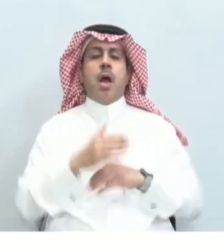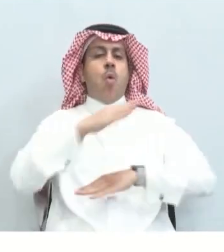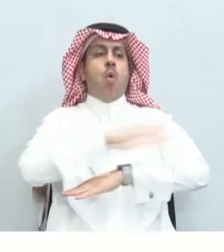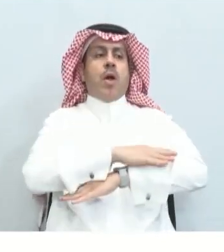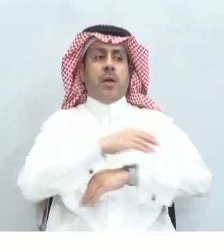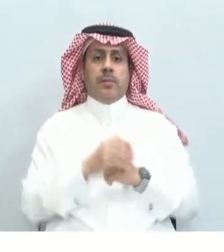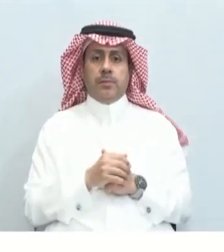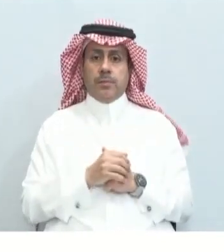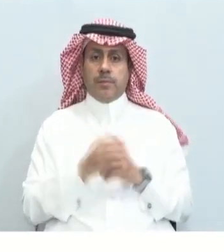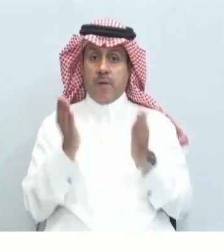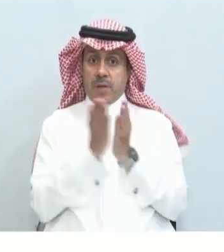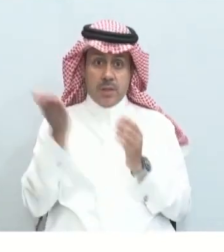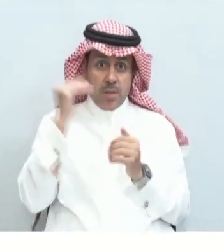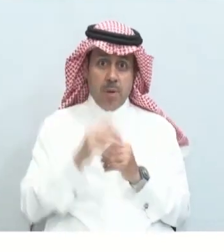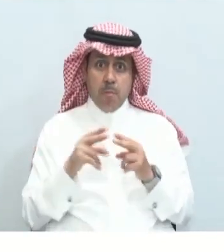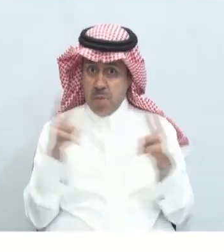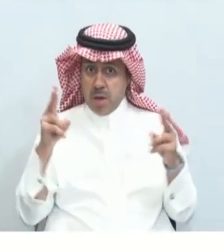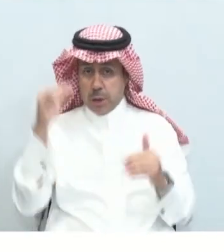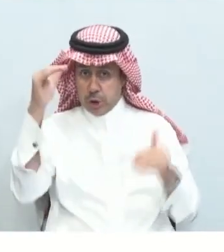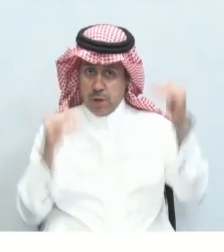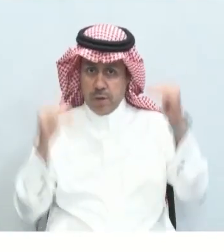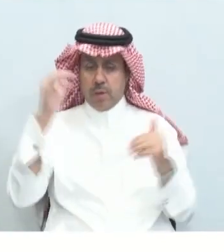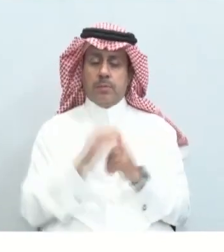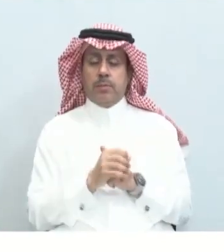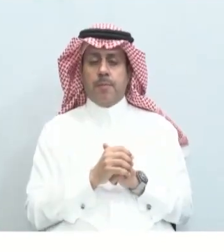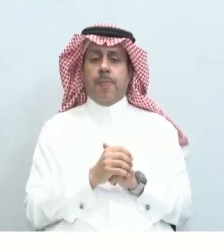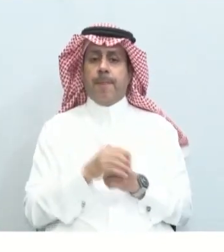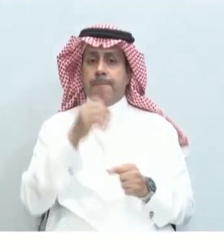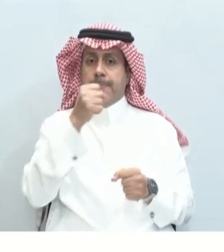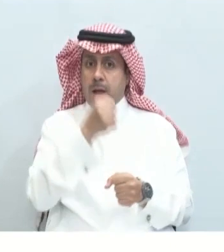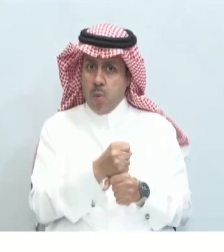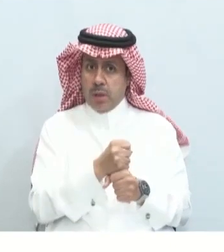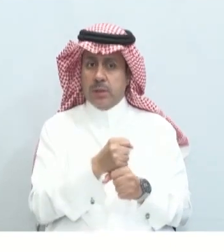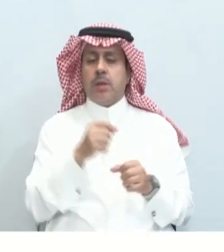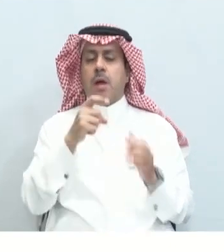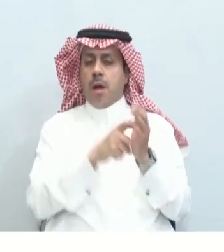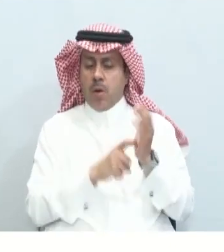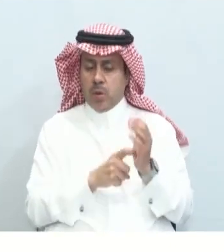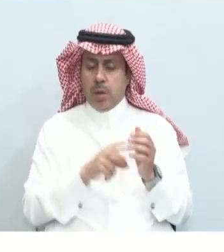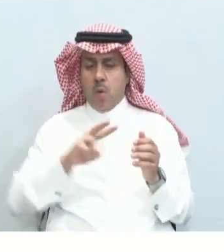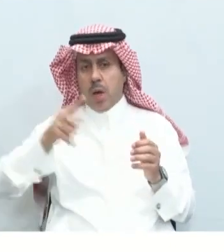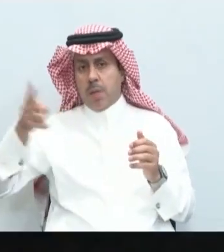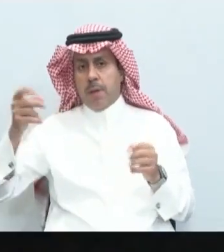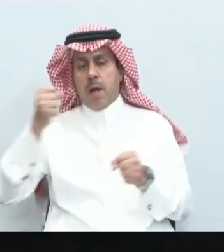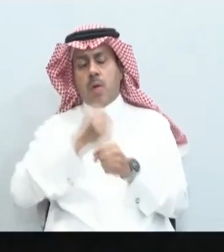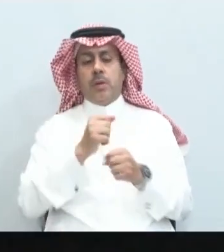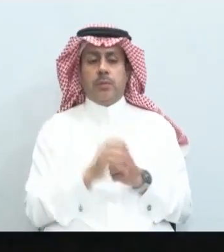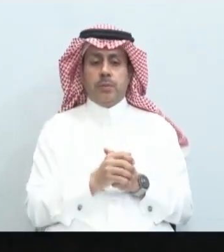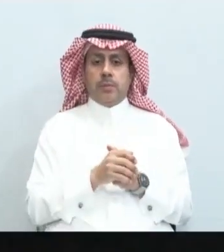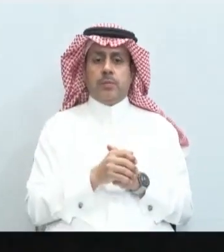في الدرس السابق ذكرنا التفريق بين القواعد القانونيه وغيرها من القواعد التي قد